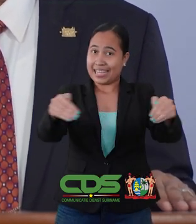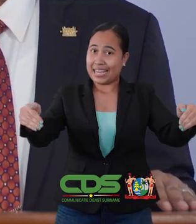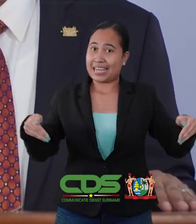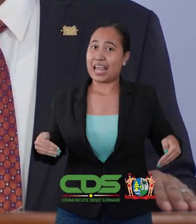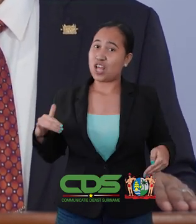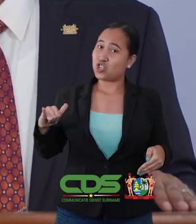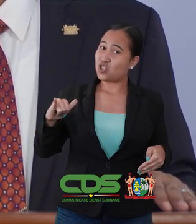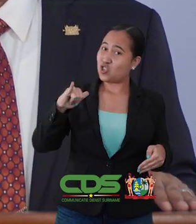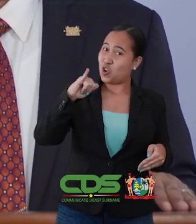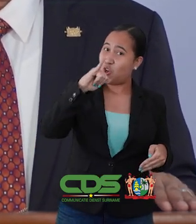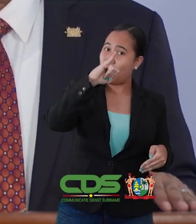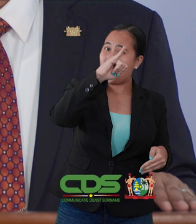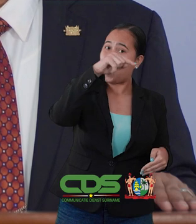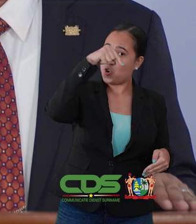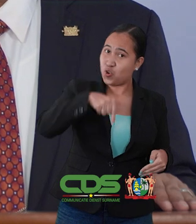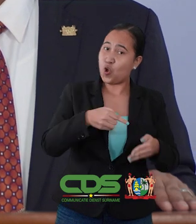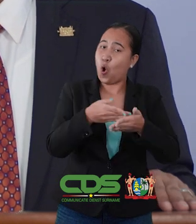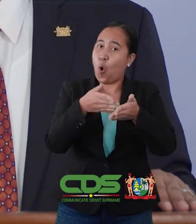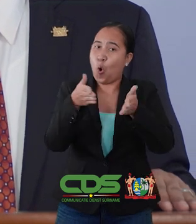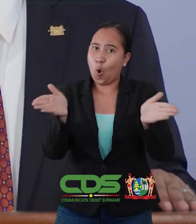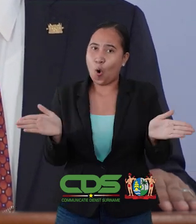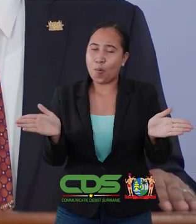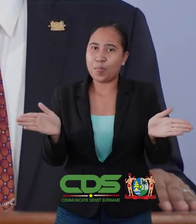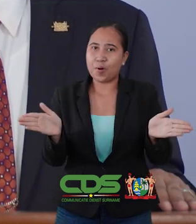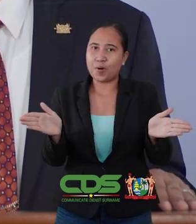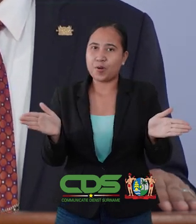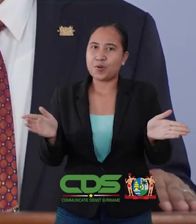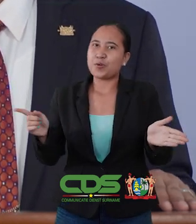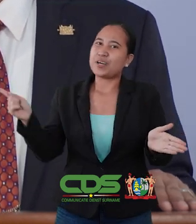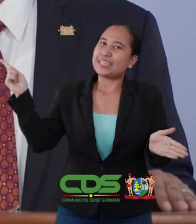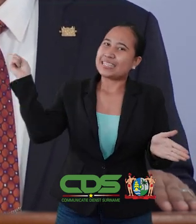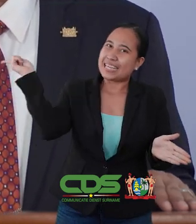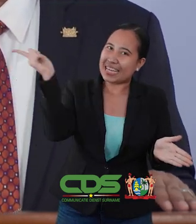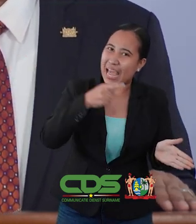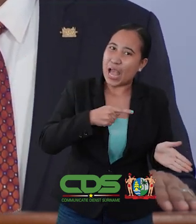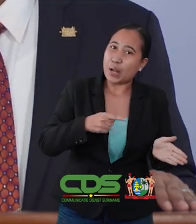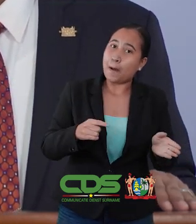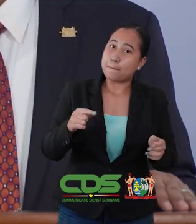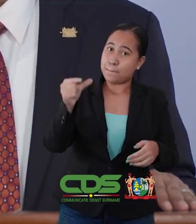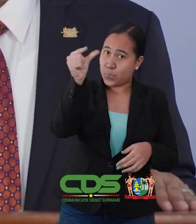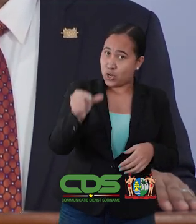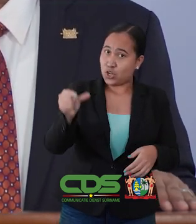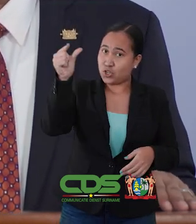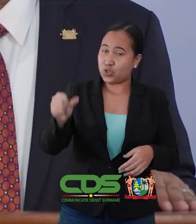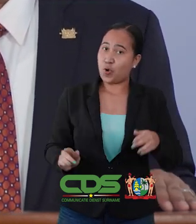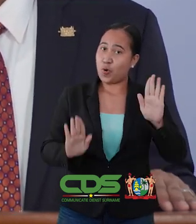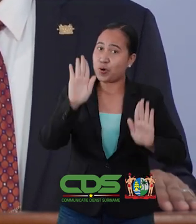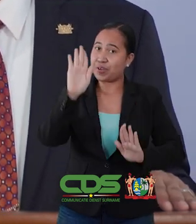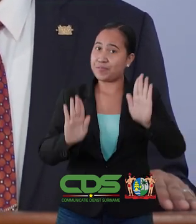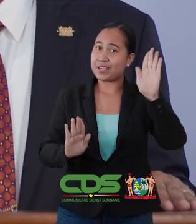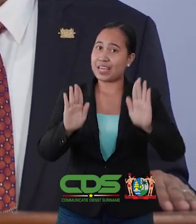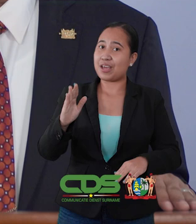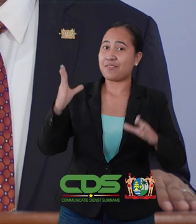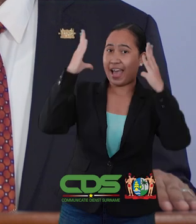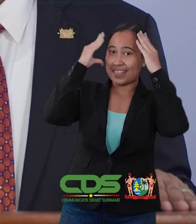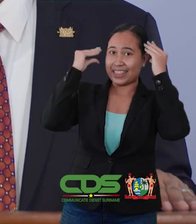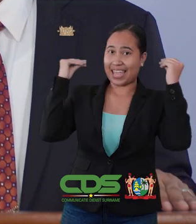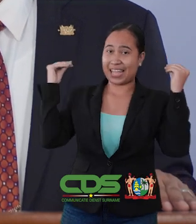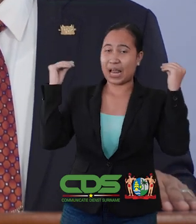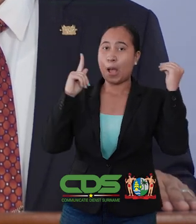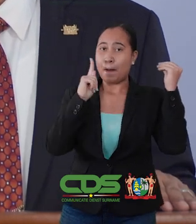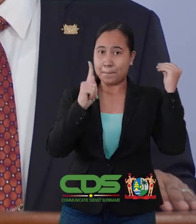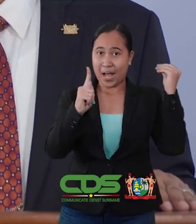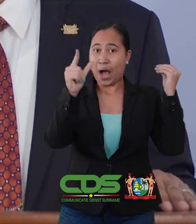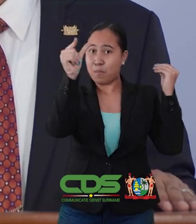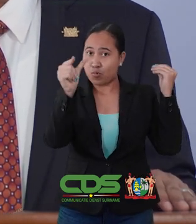grens via de lucht is uitsluitend geopend voor rechtstreeks personenverkeer uit Nederland. Het personenverkeer